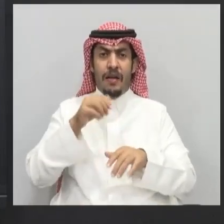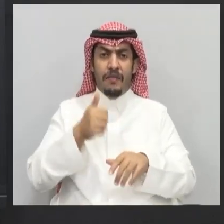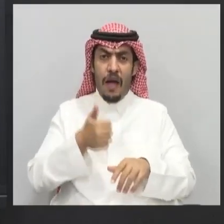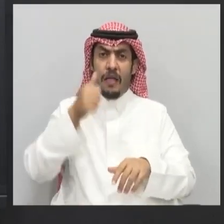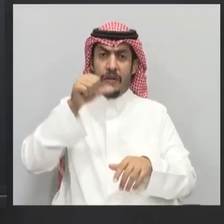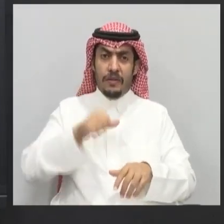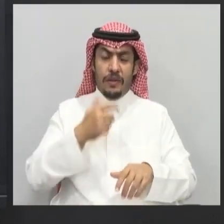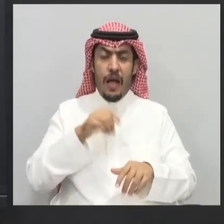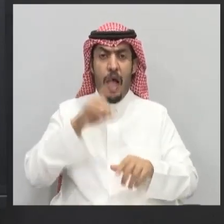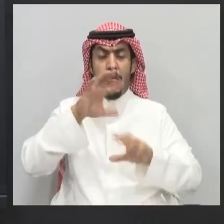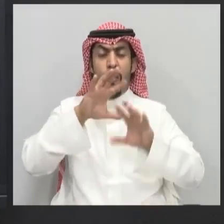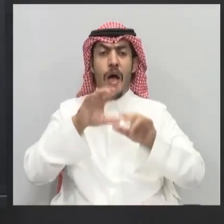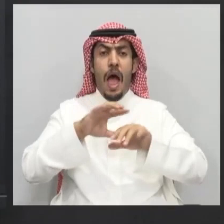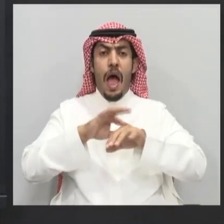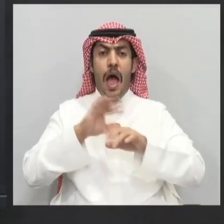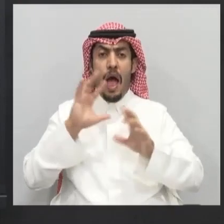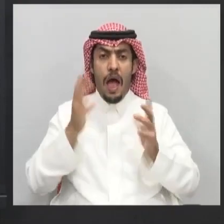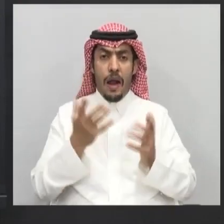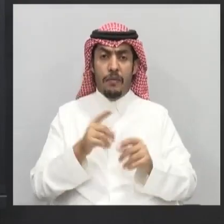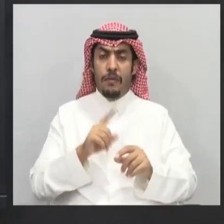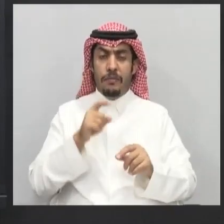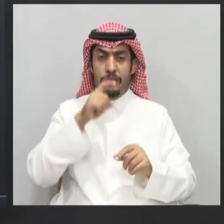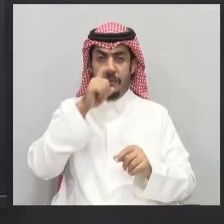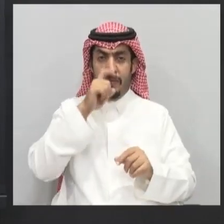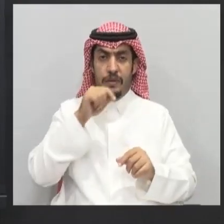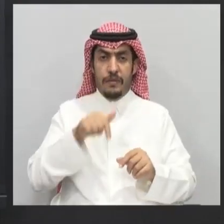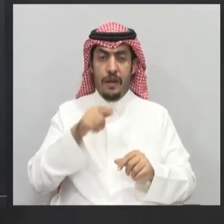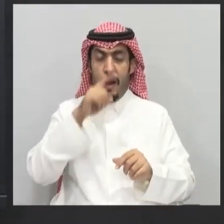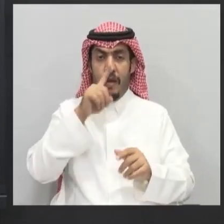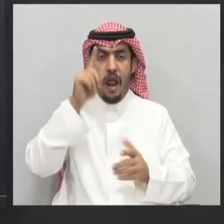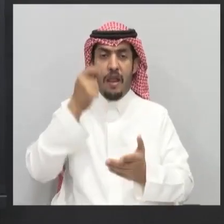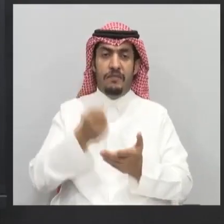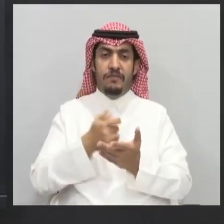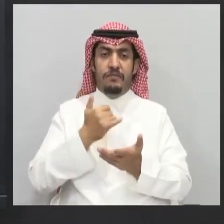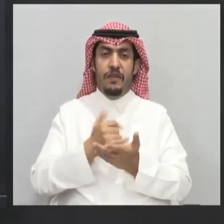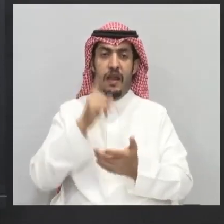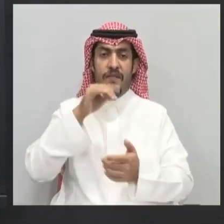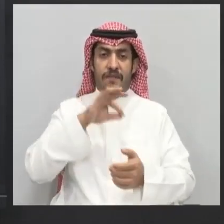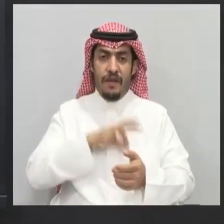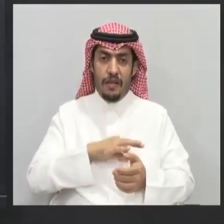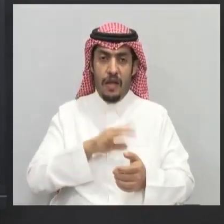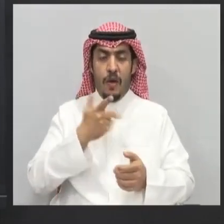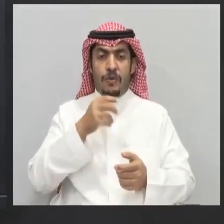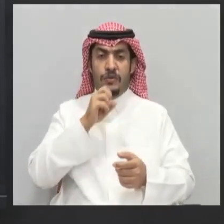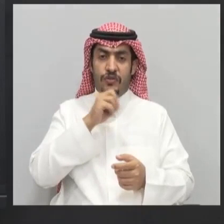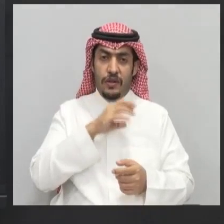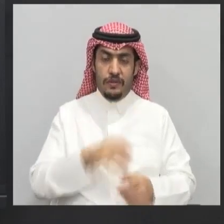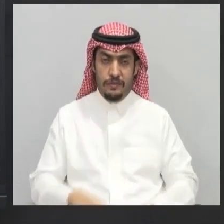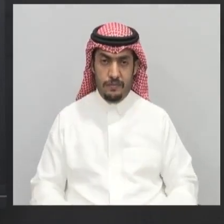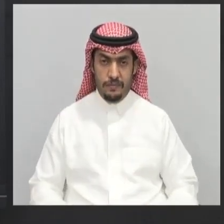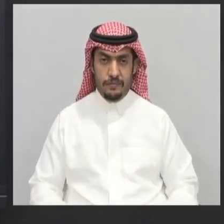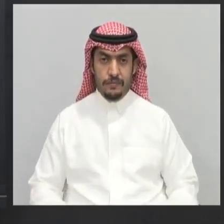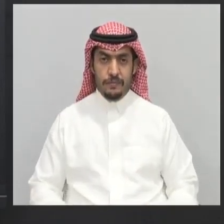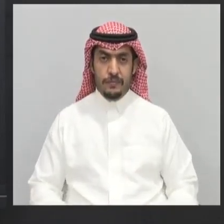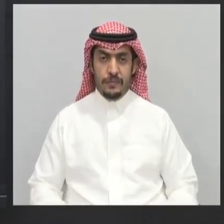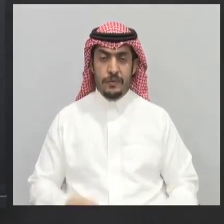ولو اجتمعت الامه على ان تنفعك لا يمكن تنفعك اذا ما كتب الله لك النفع ولو اجتمعت الامه على ان